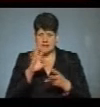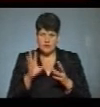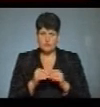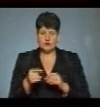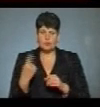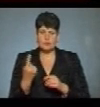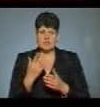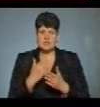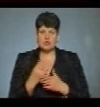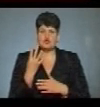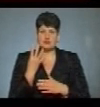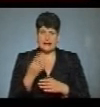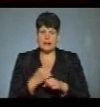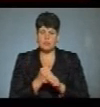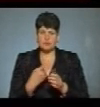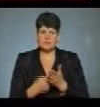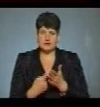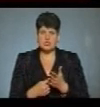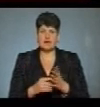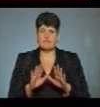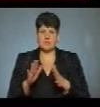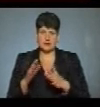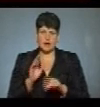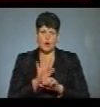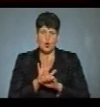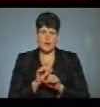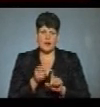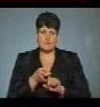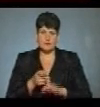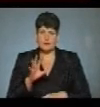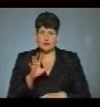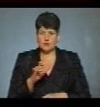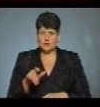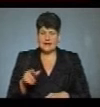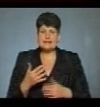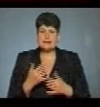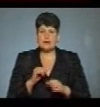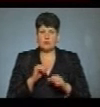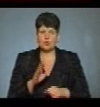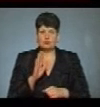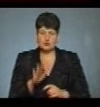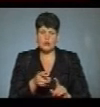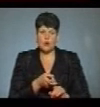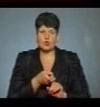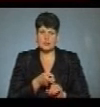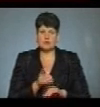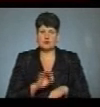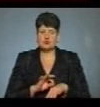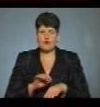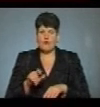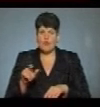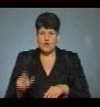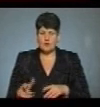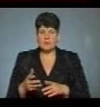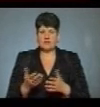чотири лабораторно підтверджених випадки коронавірусу. 500 осіб – стільки могло бути контактів з хворими на коронавірус з